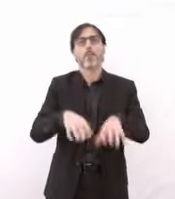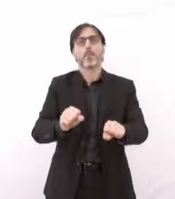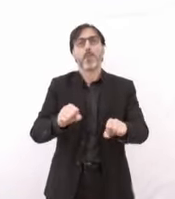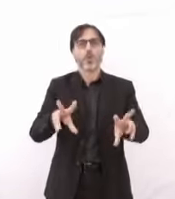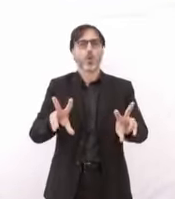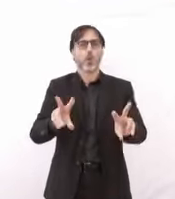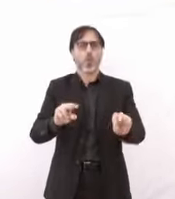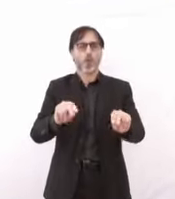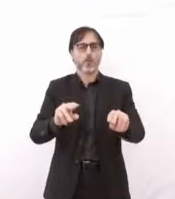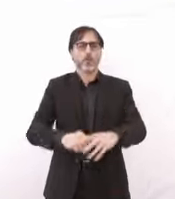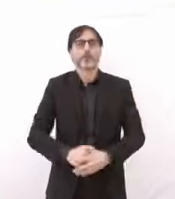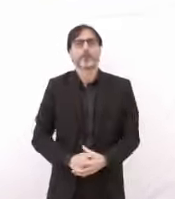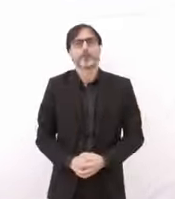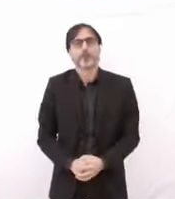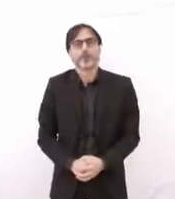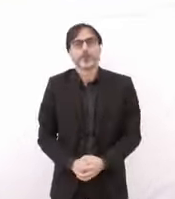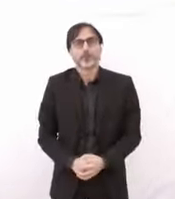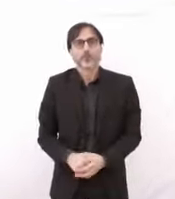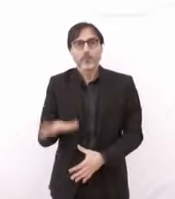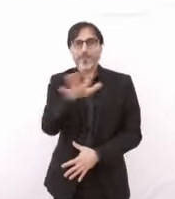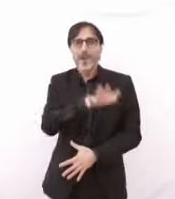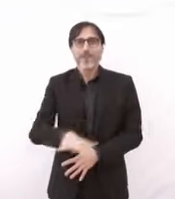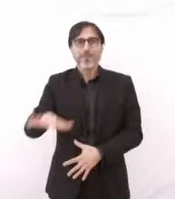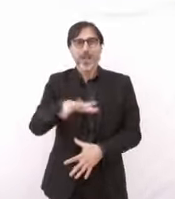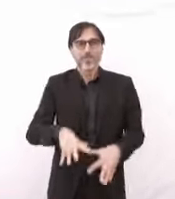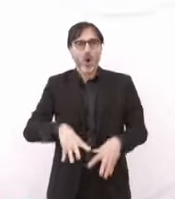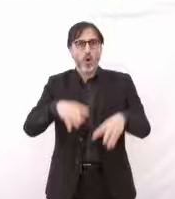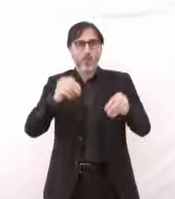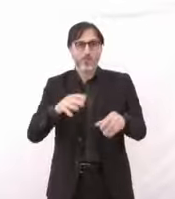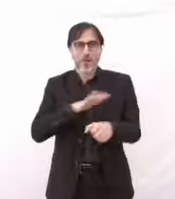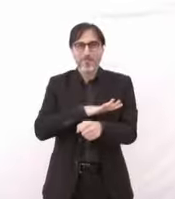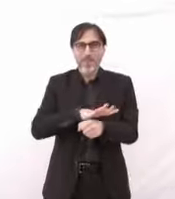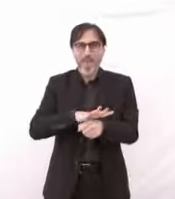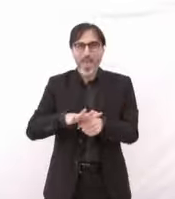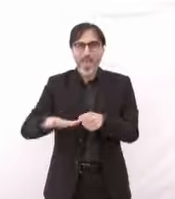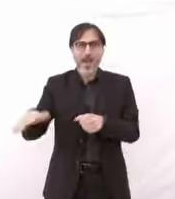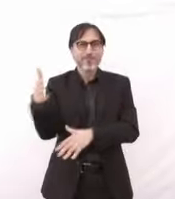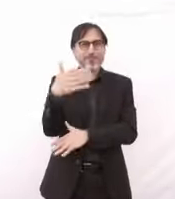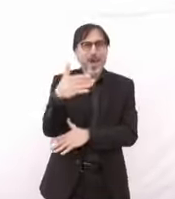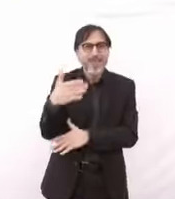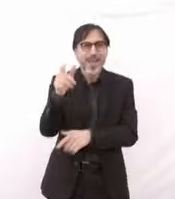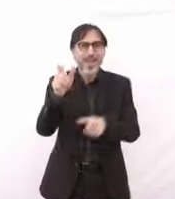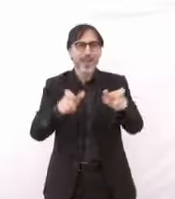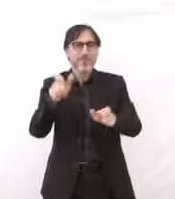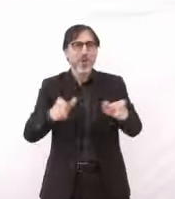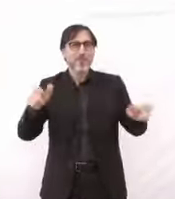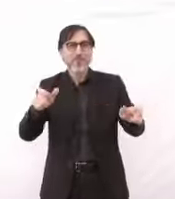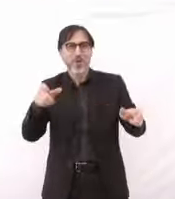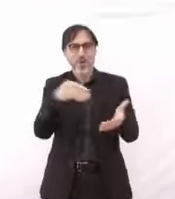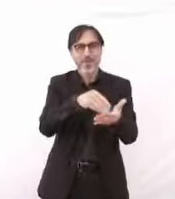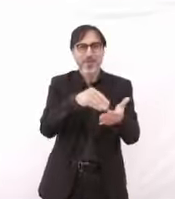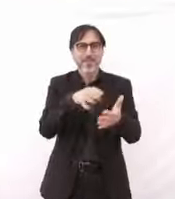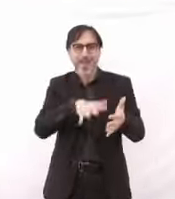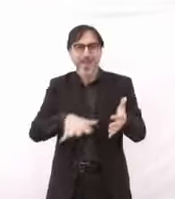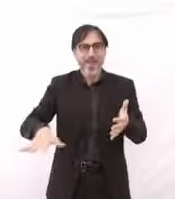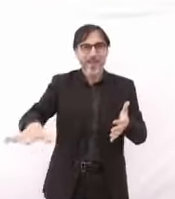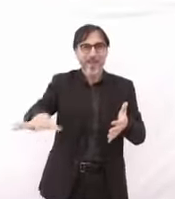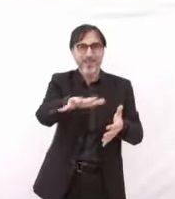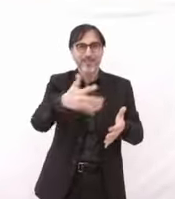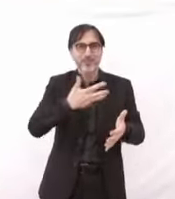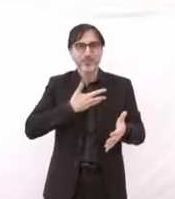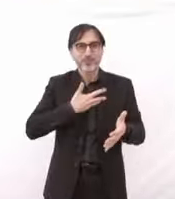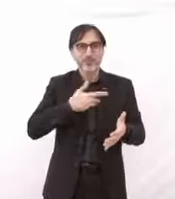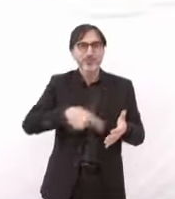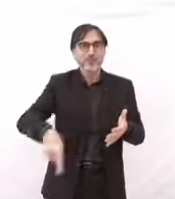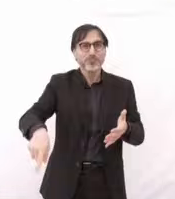impegno. La piazza si sta riempendo, ci sono bandiere, persone un po' ovunque, quindi